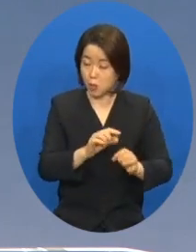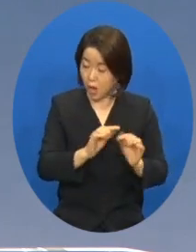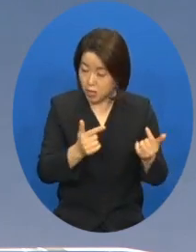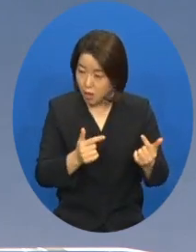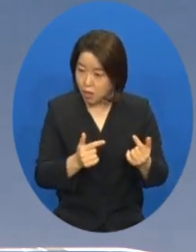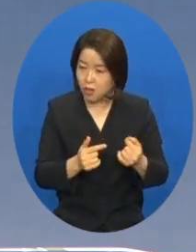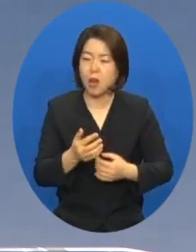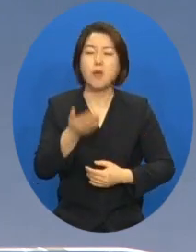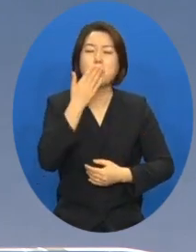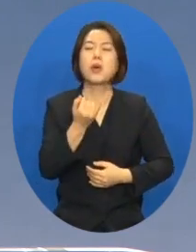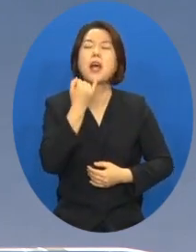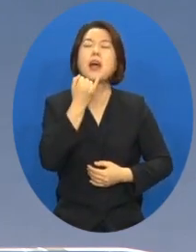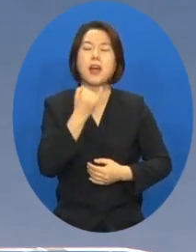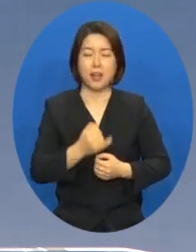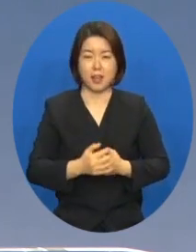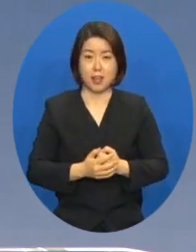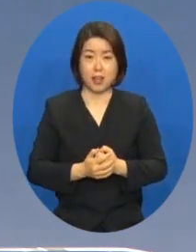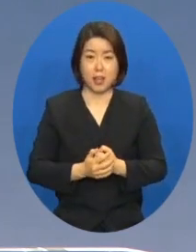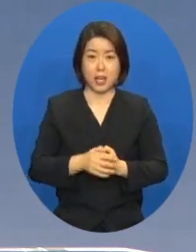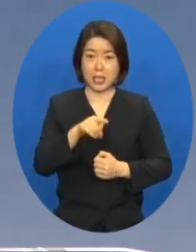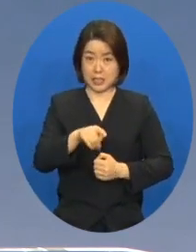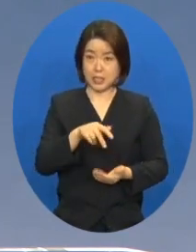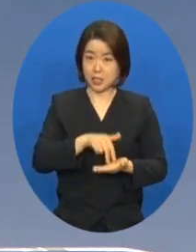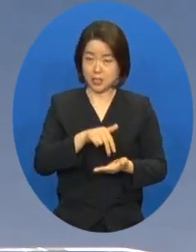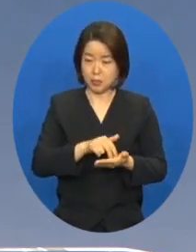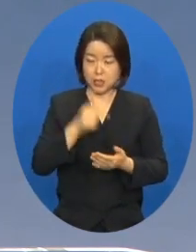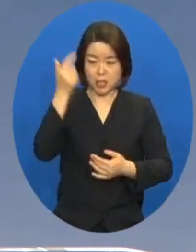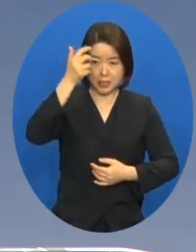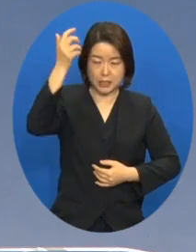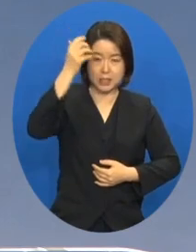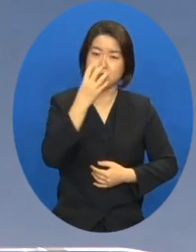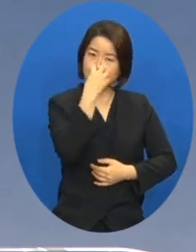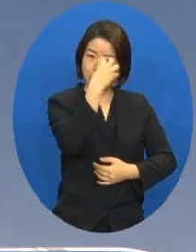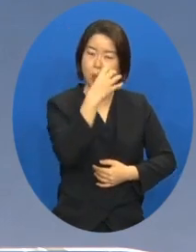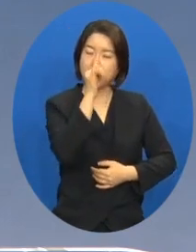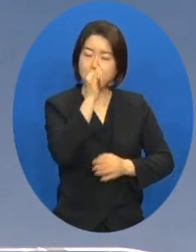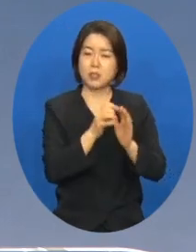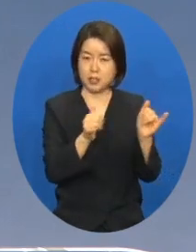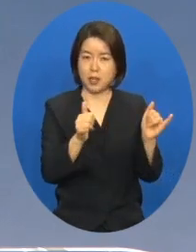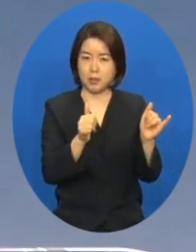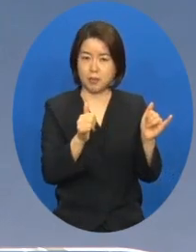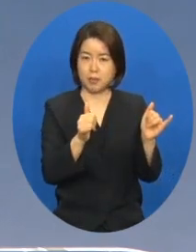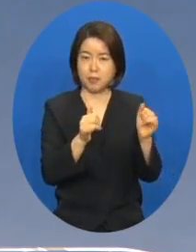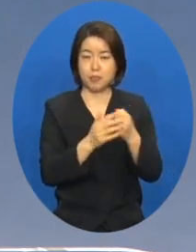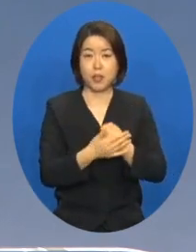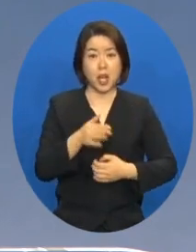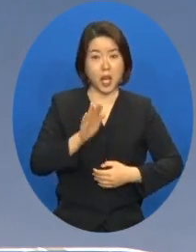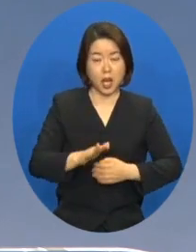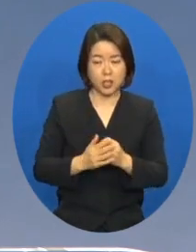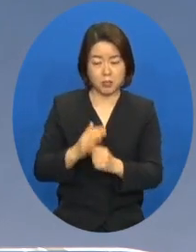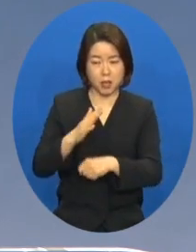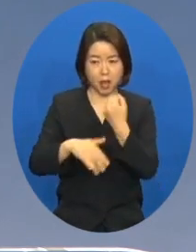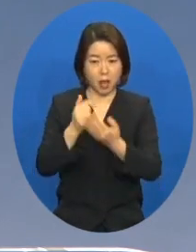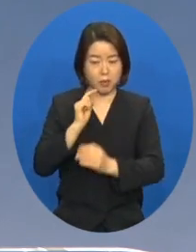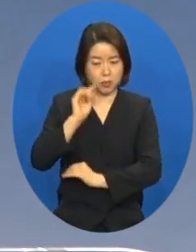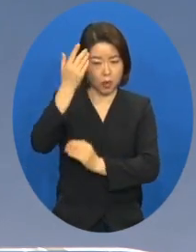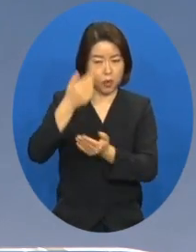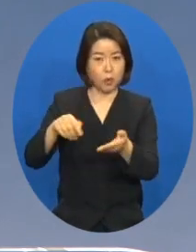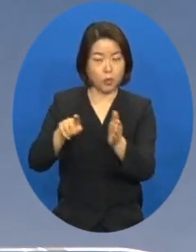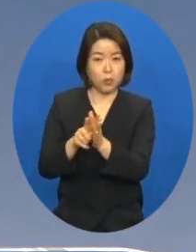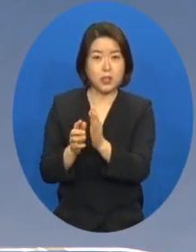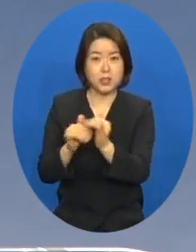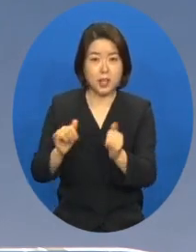먹어도 상관없어. 이런 사람은 영적인 교만이 있는 사람. 그런데 하나님의 영광을 위한